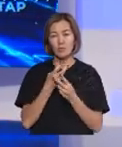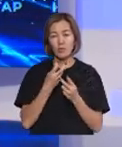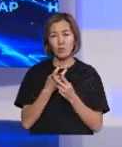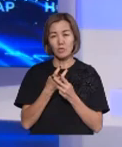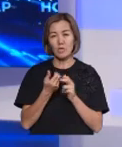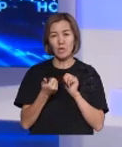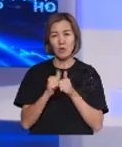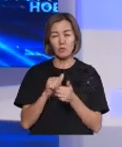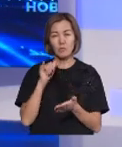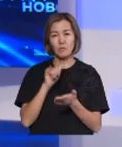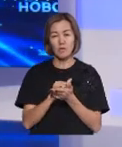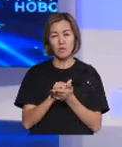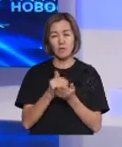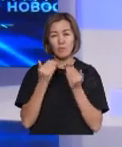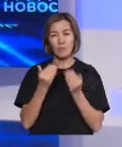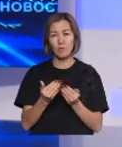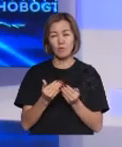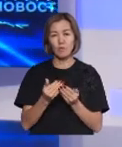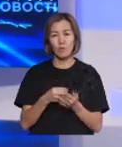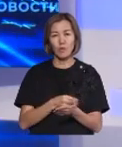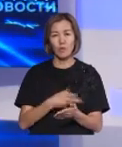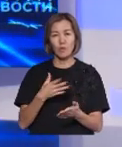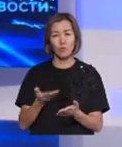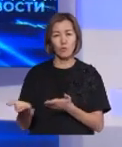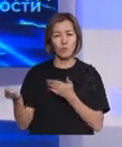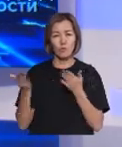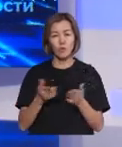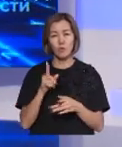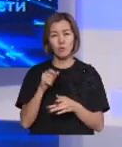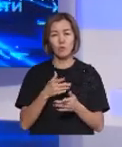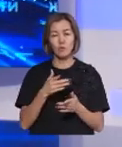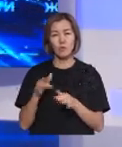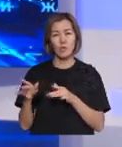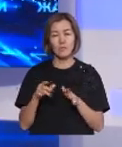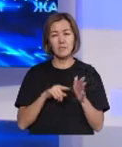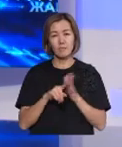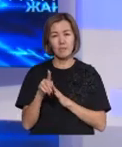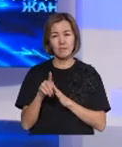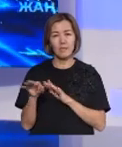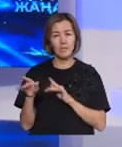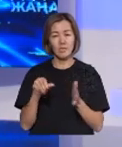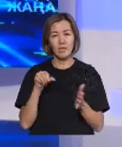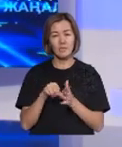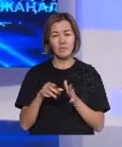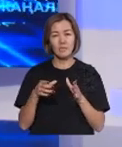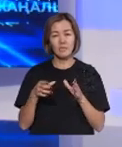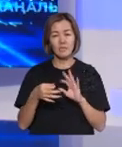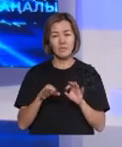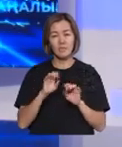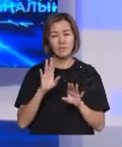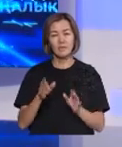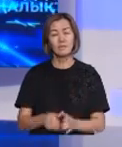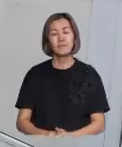қан орталығында бүгін сүйек кемігінің донор болуға шақыратын 100 қадам акциясы басталды. Шараға қатысып қайтқан Нұрай Базархан